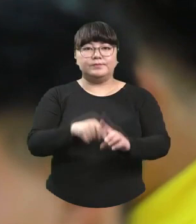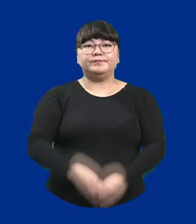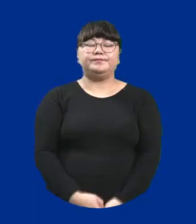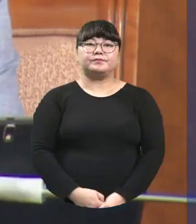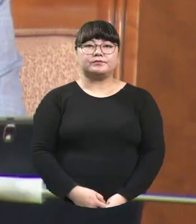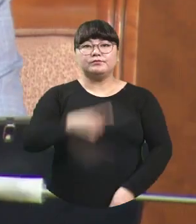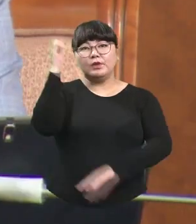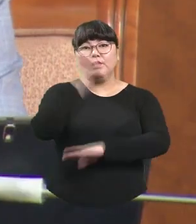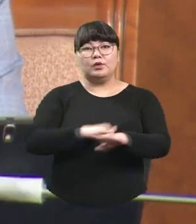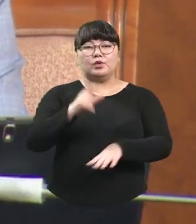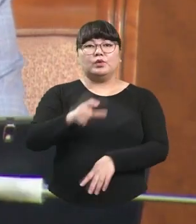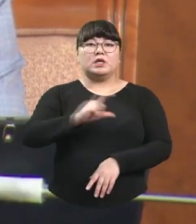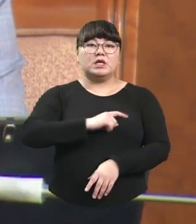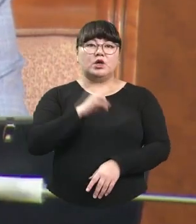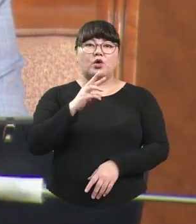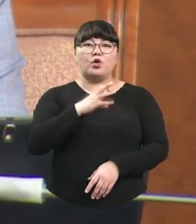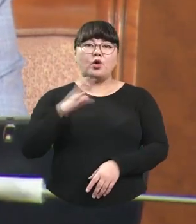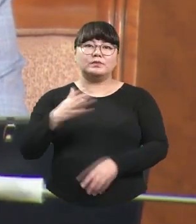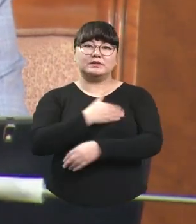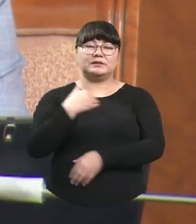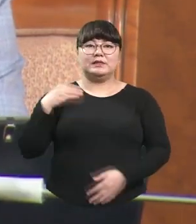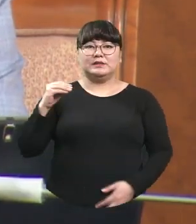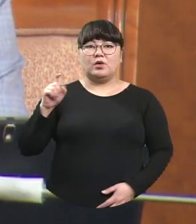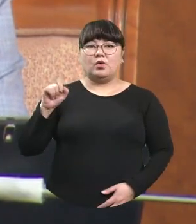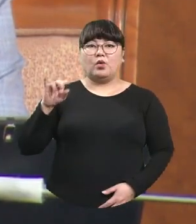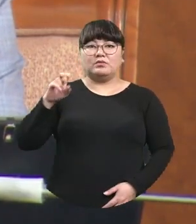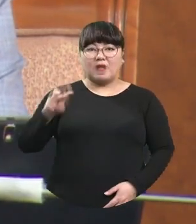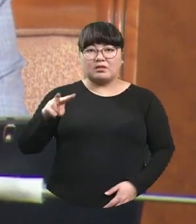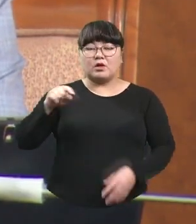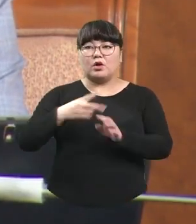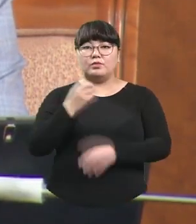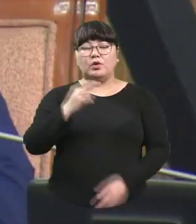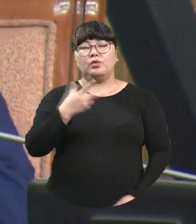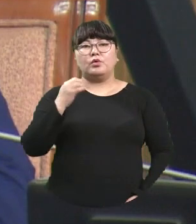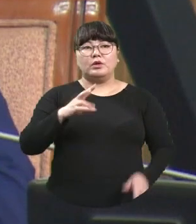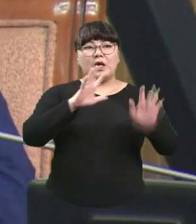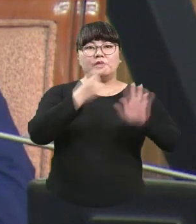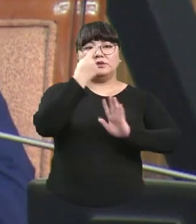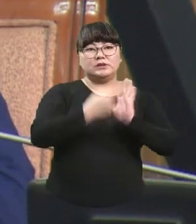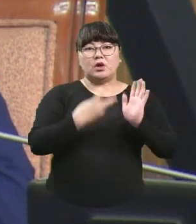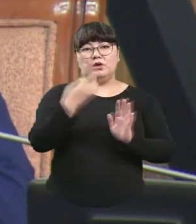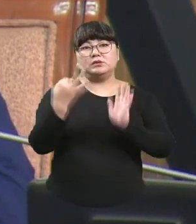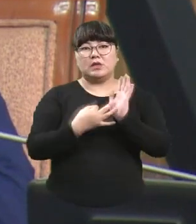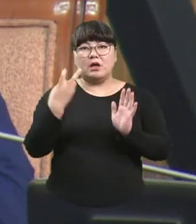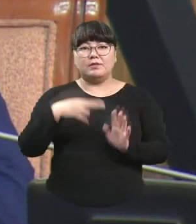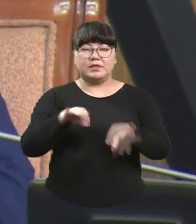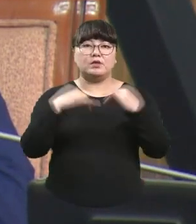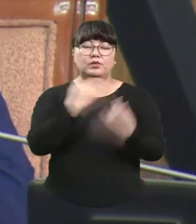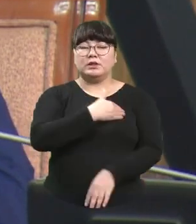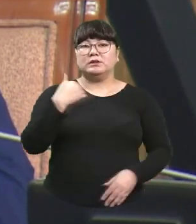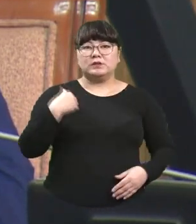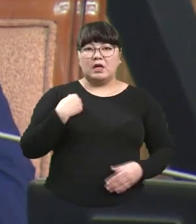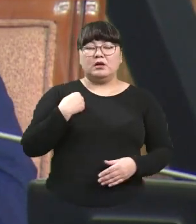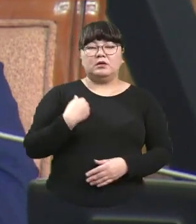юм. Монгол Улсын хүний эрхийн үндэсний комиссийн дараа жаргал сайхны хунангаас 2023 оны 11 дуусарын 28-ны өдөр Улсын